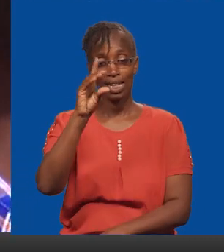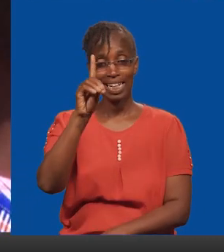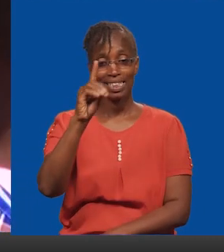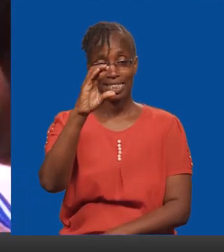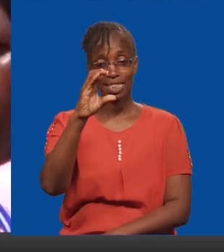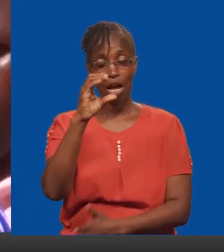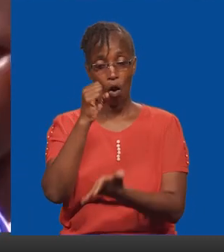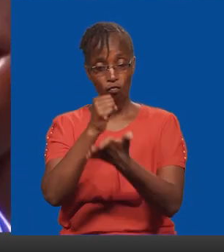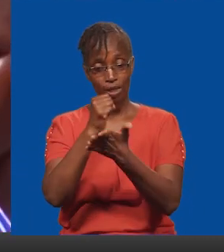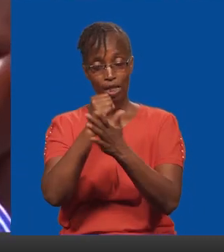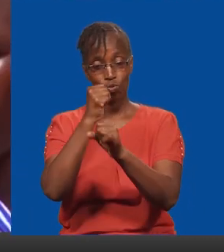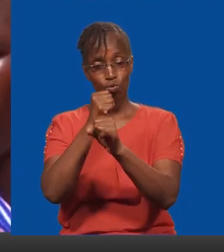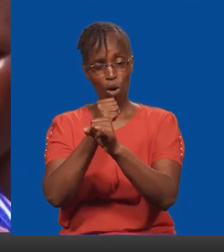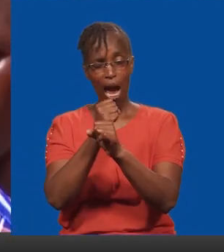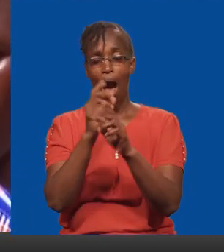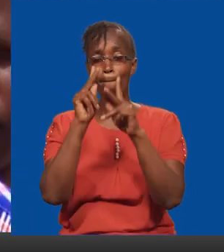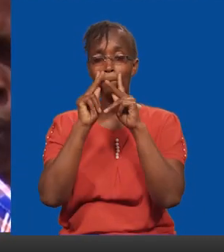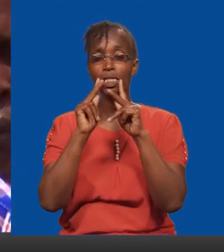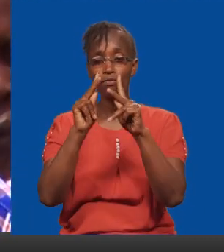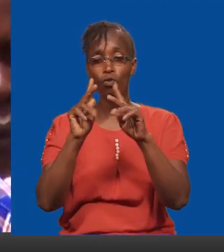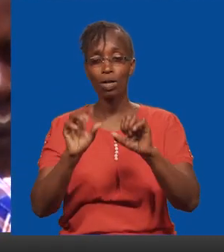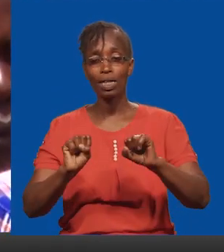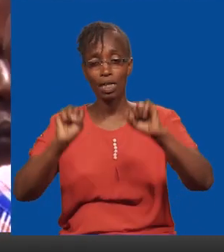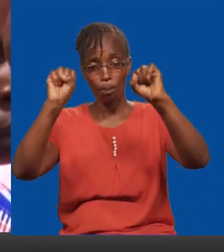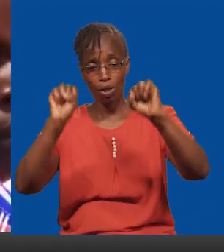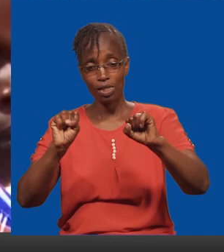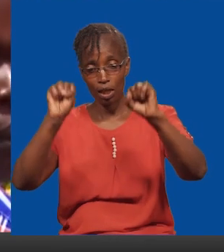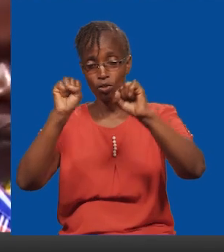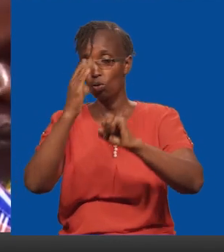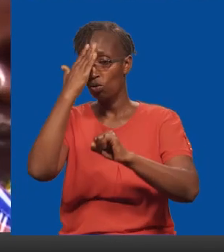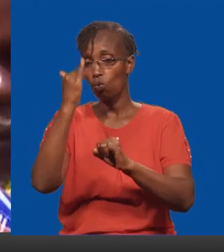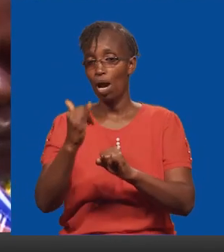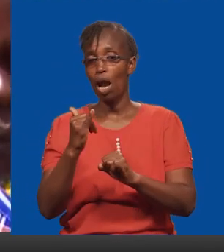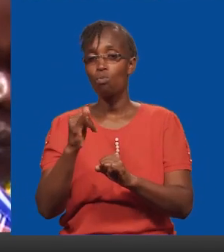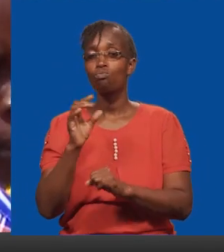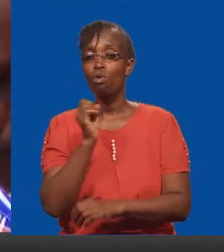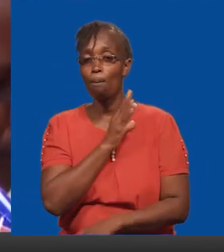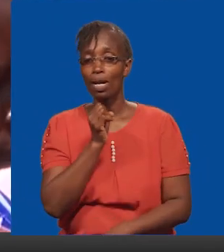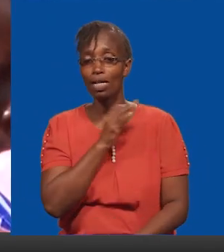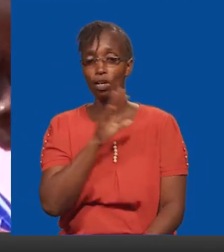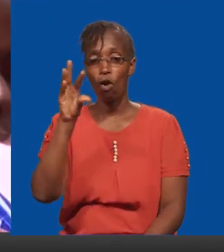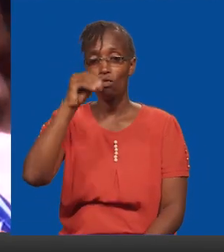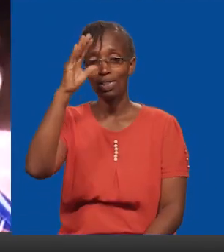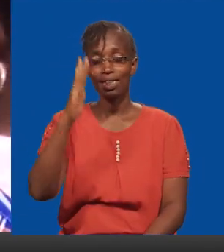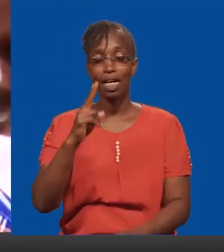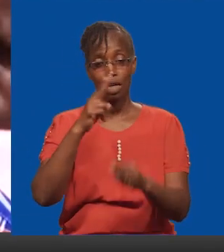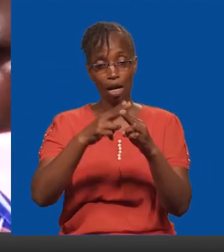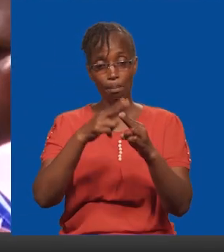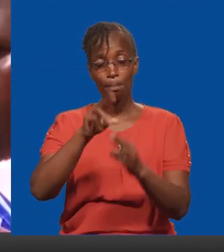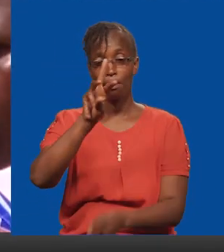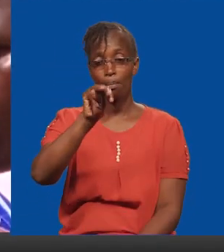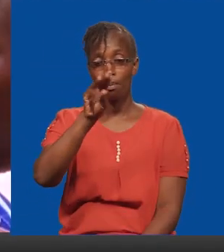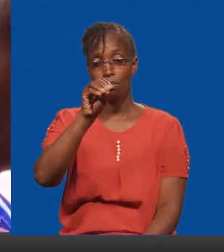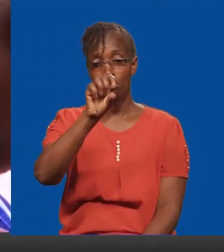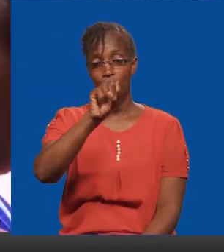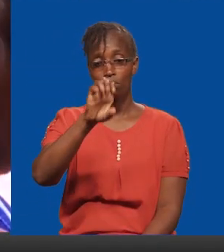went to the DC's office, we made a peaceful demonstration to go there because we were complaining about a teacher by